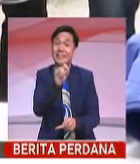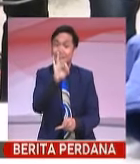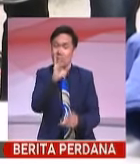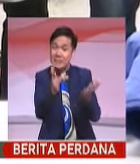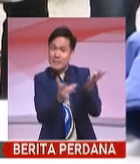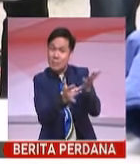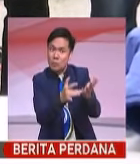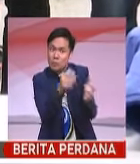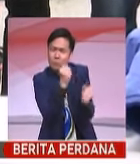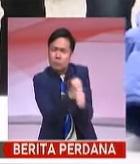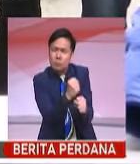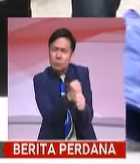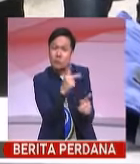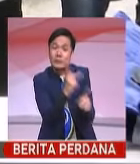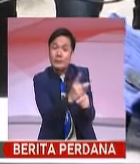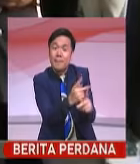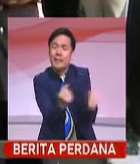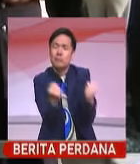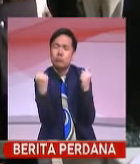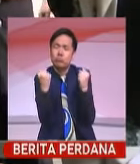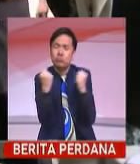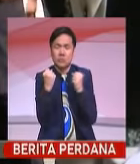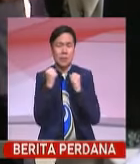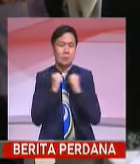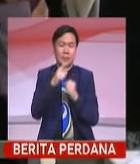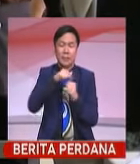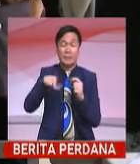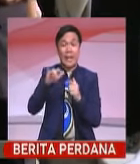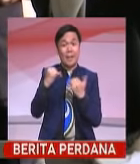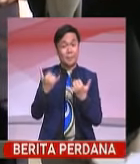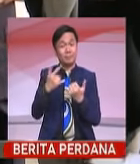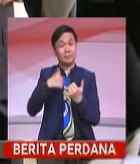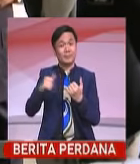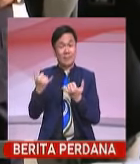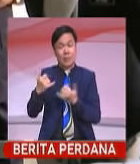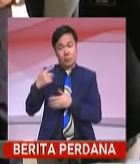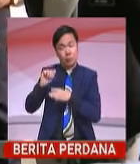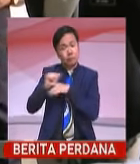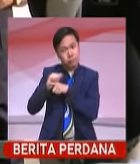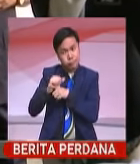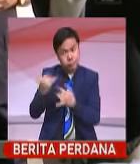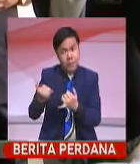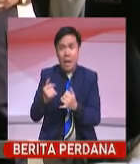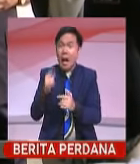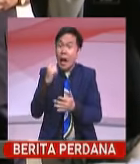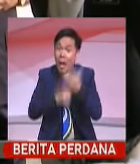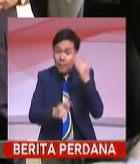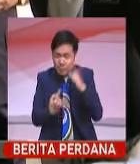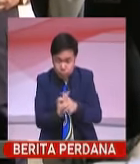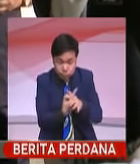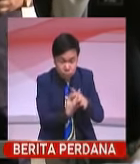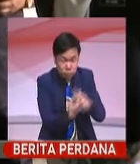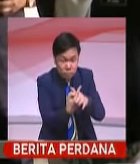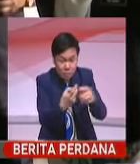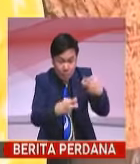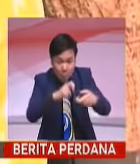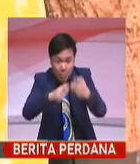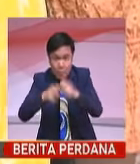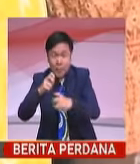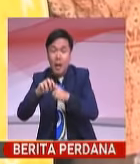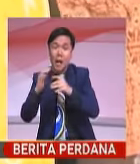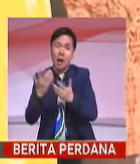tersebut. KKM juga akan menilai keputusan latihan hari ini dan mengenal pasti sebarang kelemahan yang boleh diperbaiki.